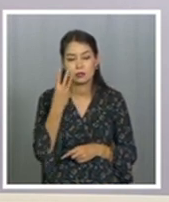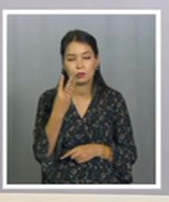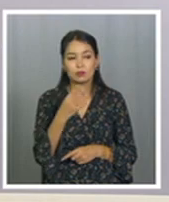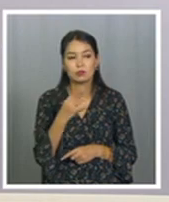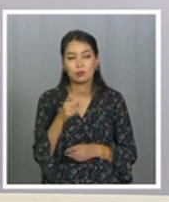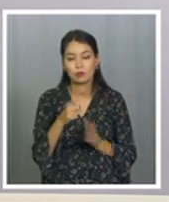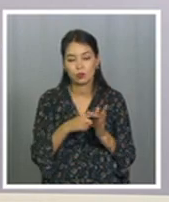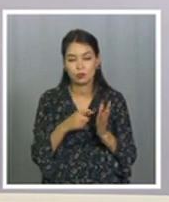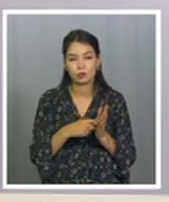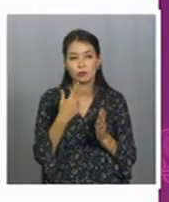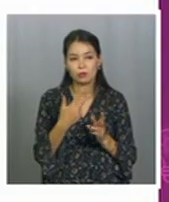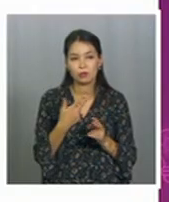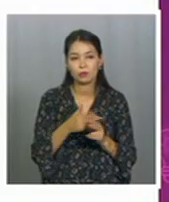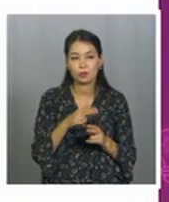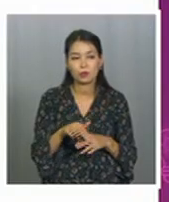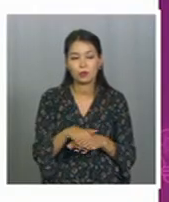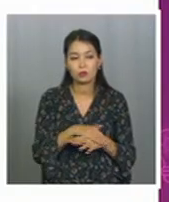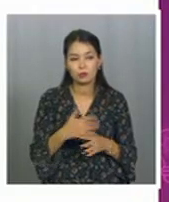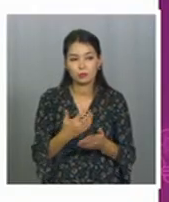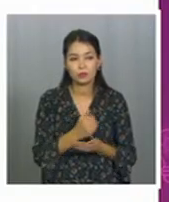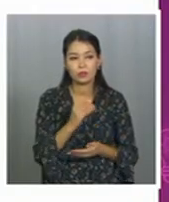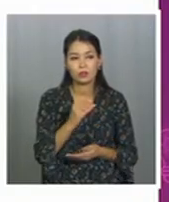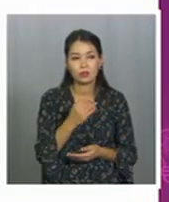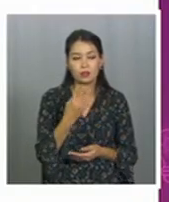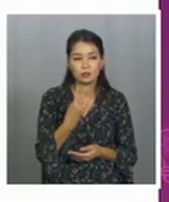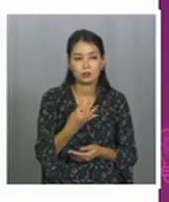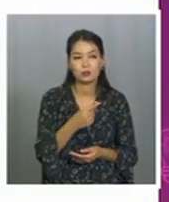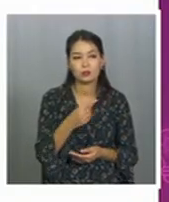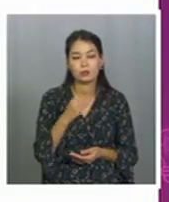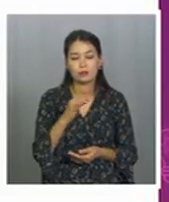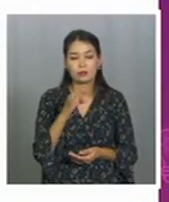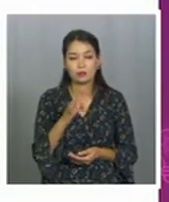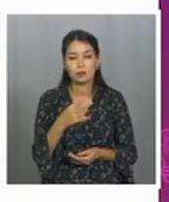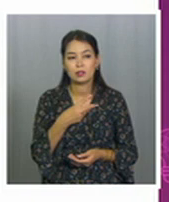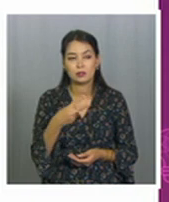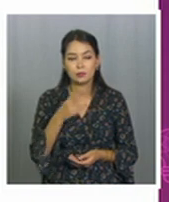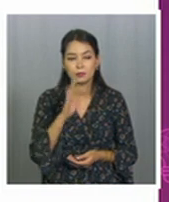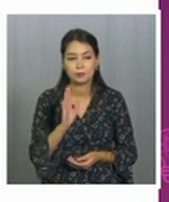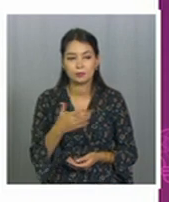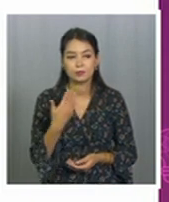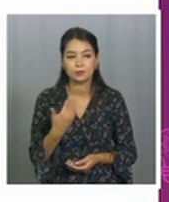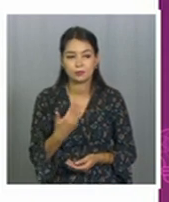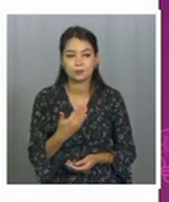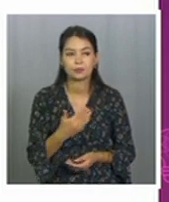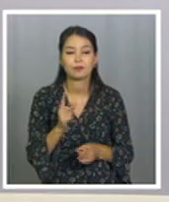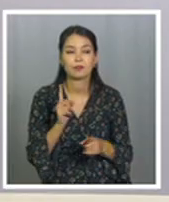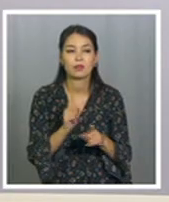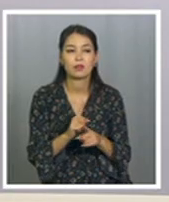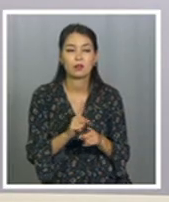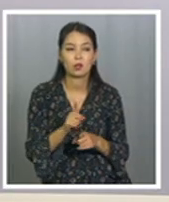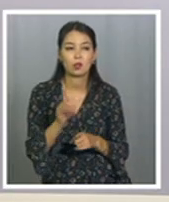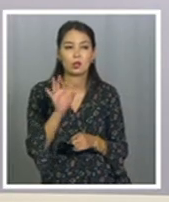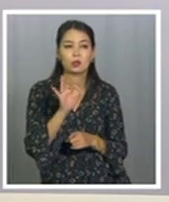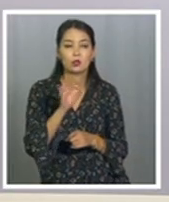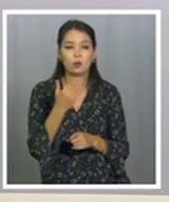Ауданын табу үшін s тең f 4 азайтылған f 0. 4-ті және 0-ді табылған